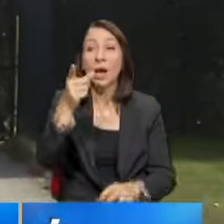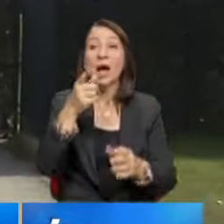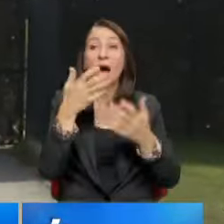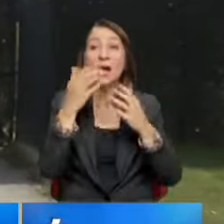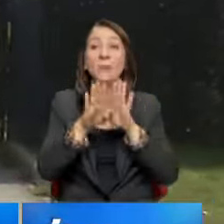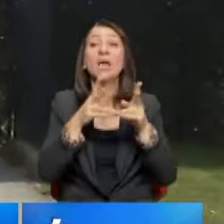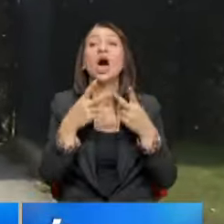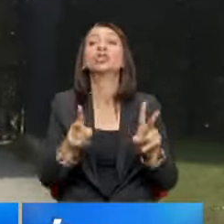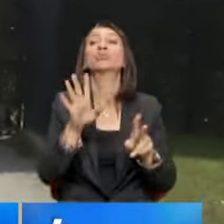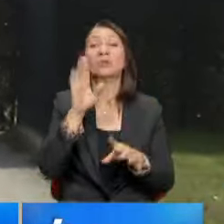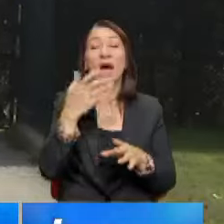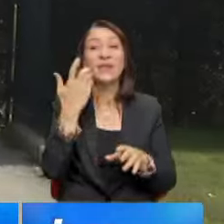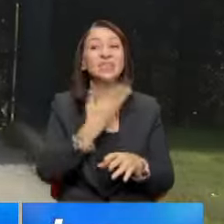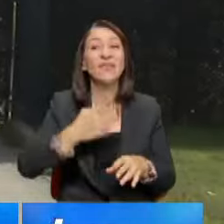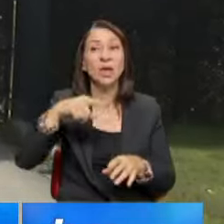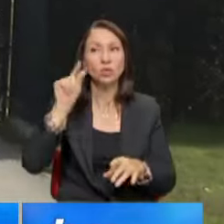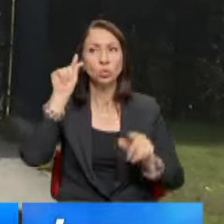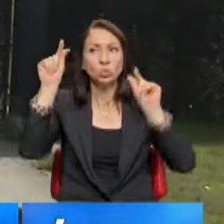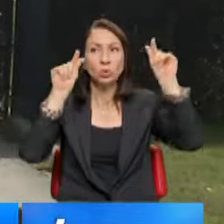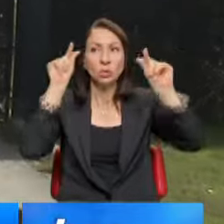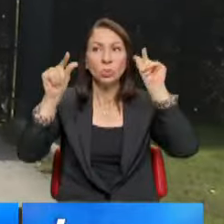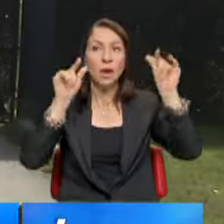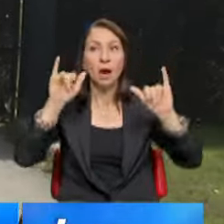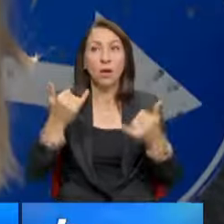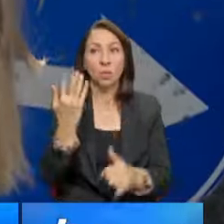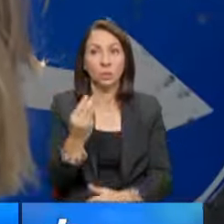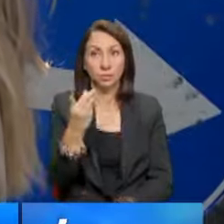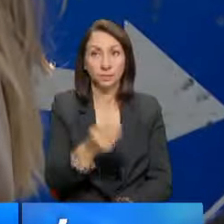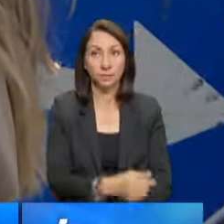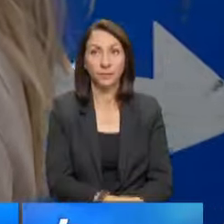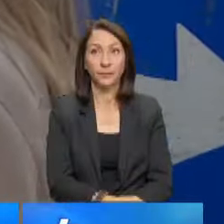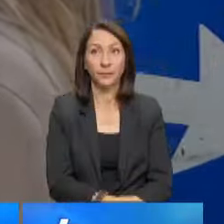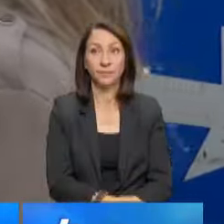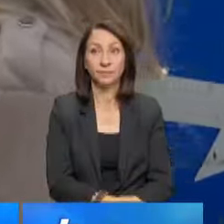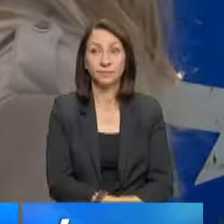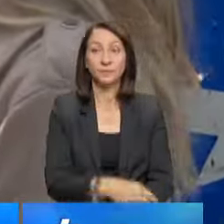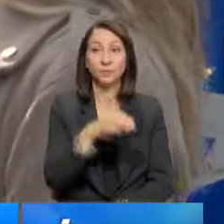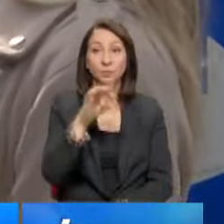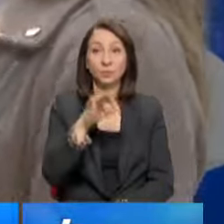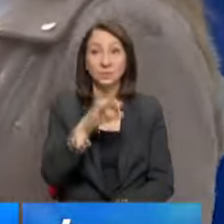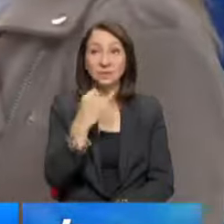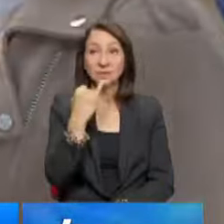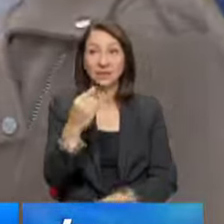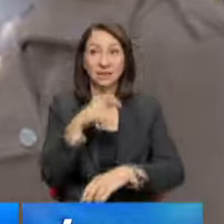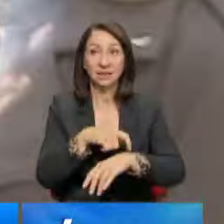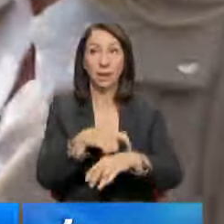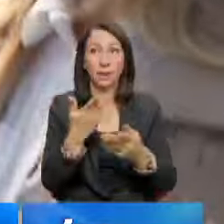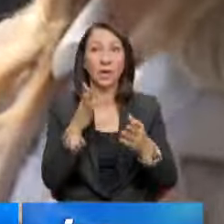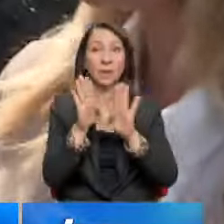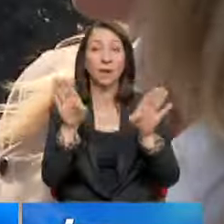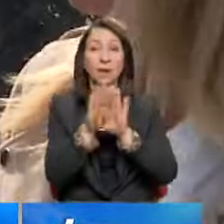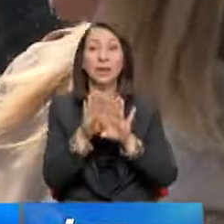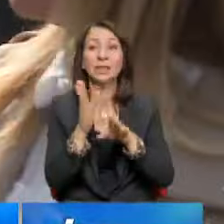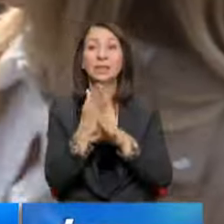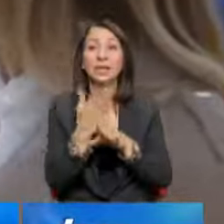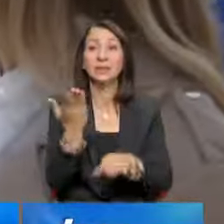kapısı açılmayınca hayvanseverlerin şüpheleri daha da derinleşti. Şu an ziyaret saati ama neden kapalı